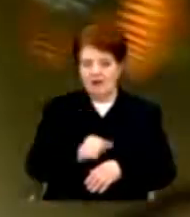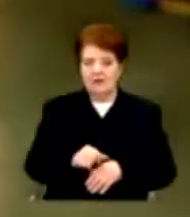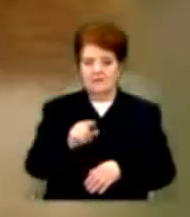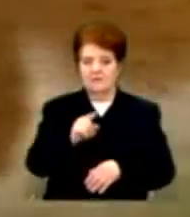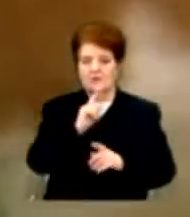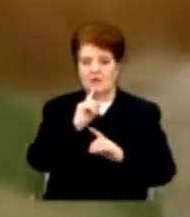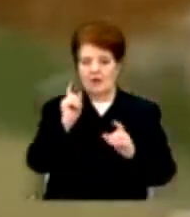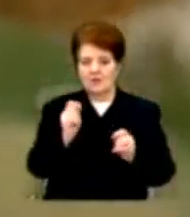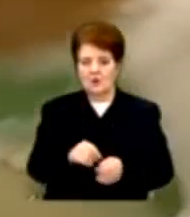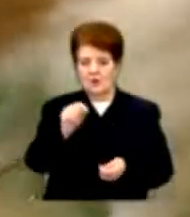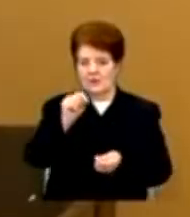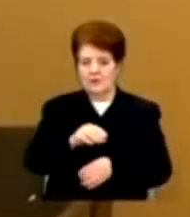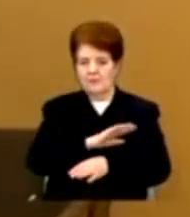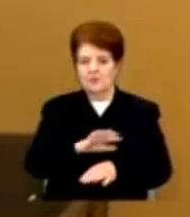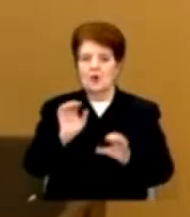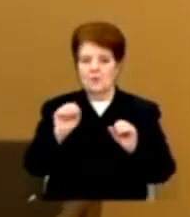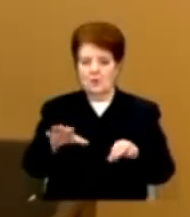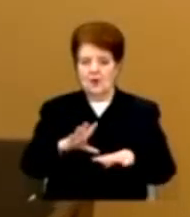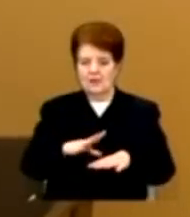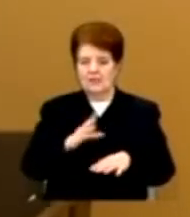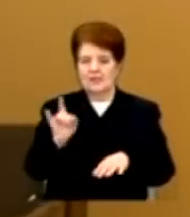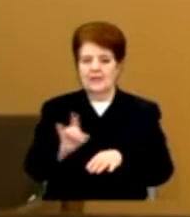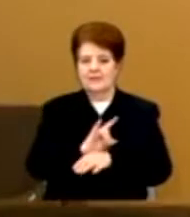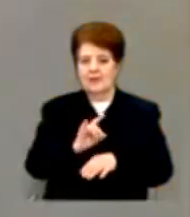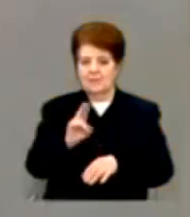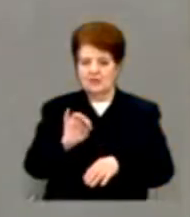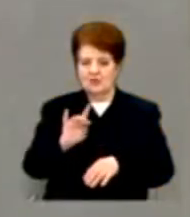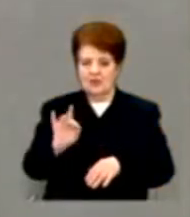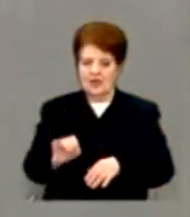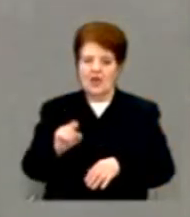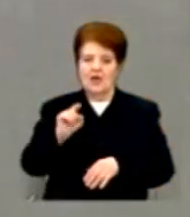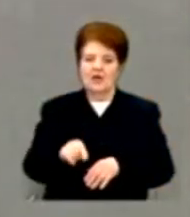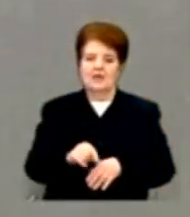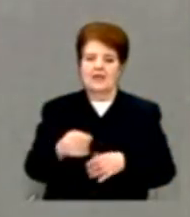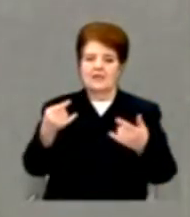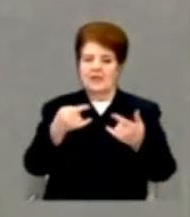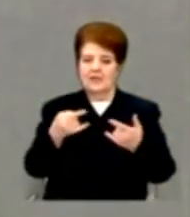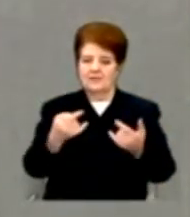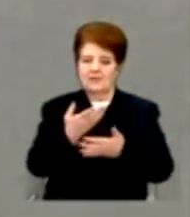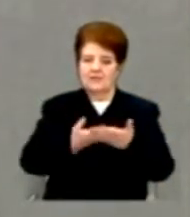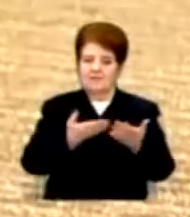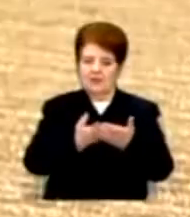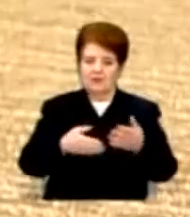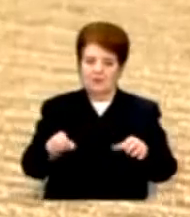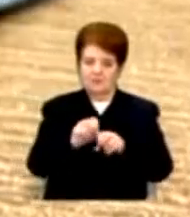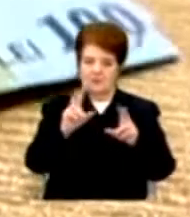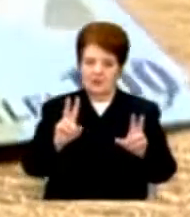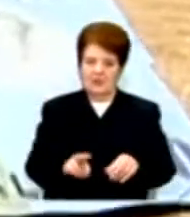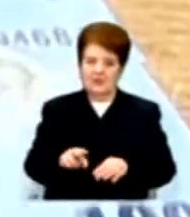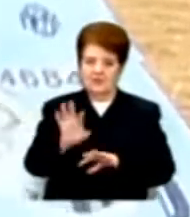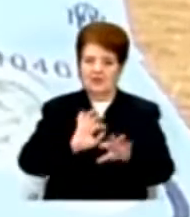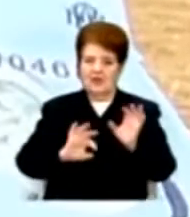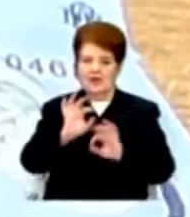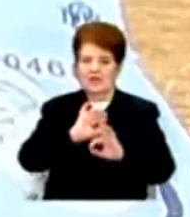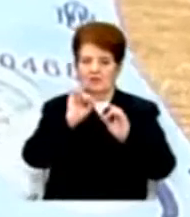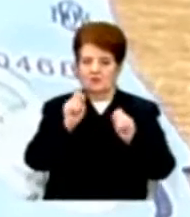un cadou nepotrivit poate să provoace dezamăgire. Mai târziu, în telejurnal, găsiți sfaturi ale unor specialiști pentru alegerea